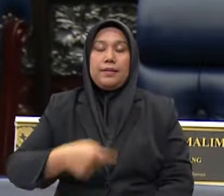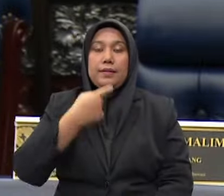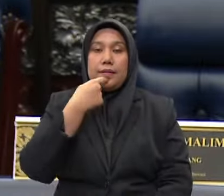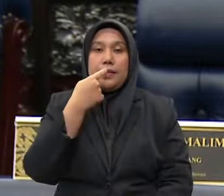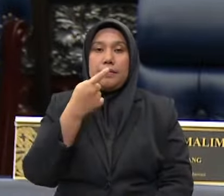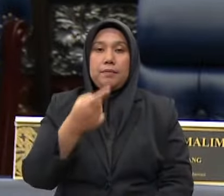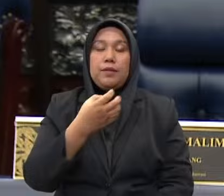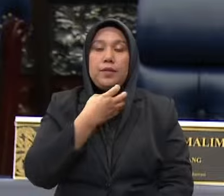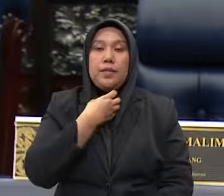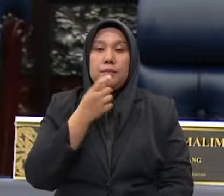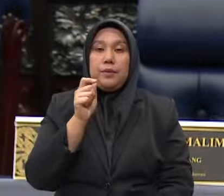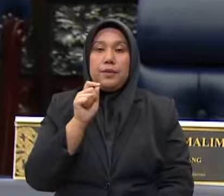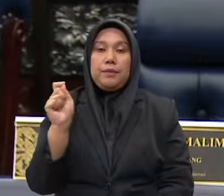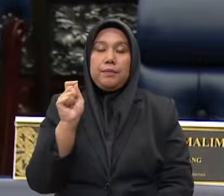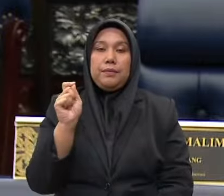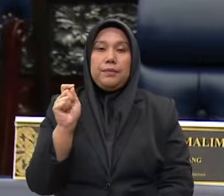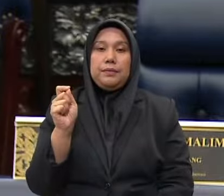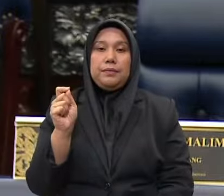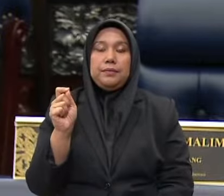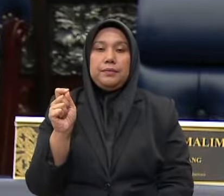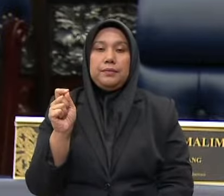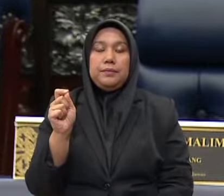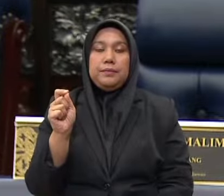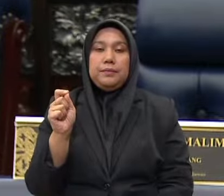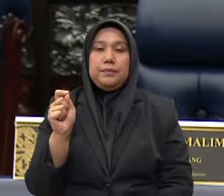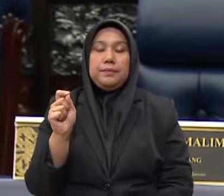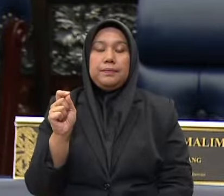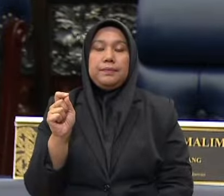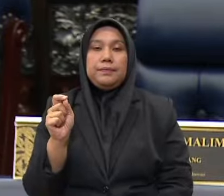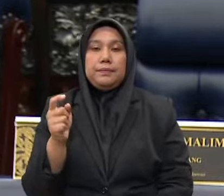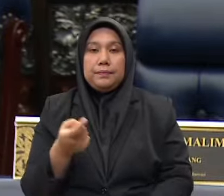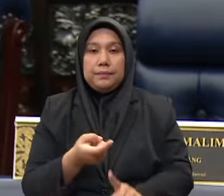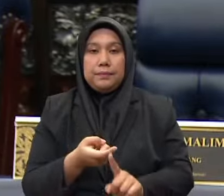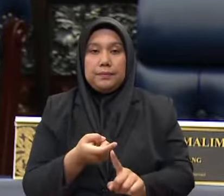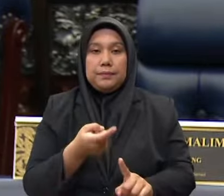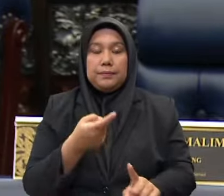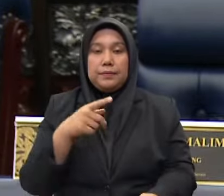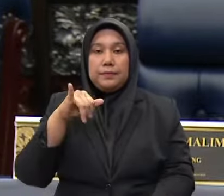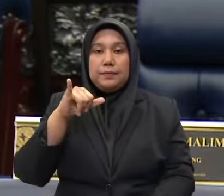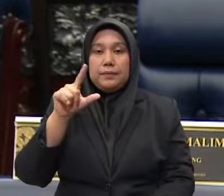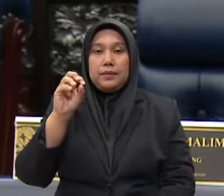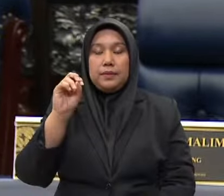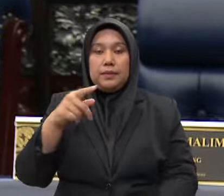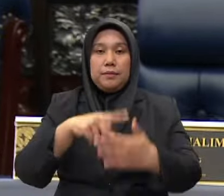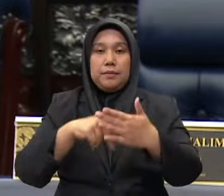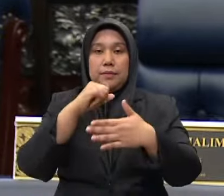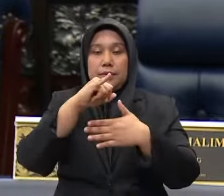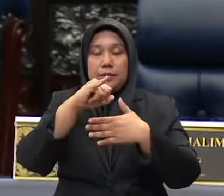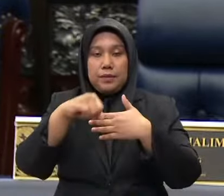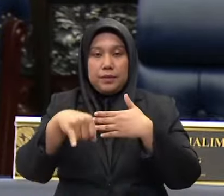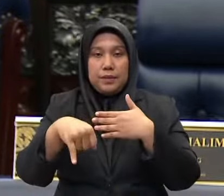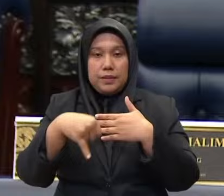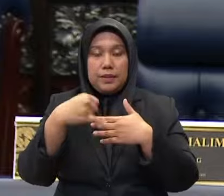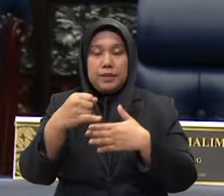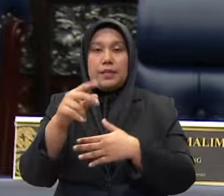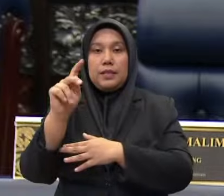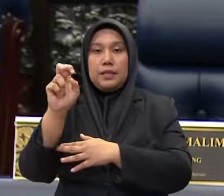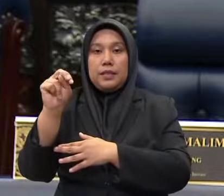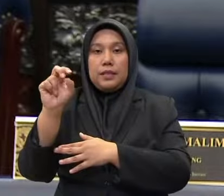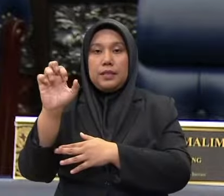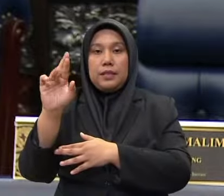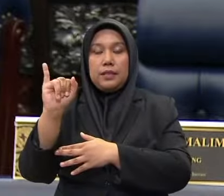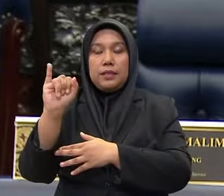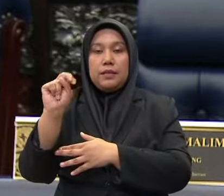oleh IP Timur tersebut yang daripada pilot projek ataupun projek Perintis di kenering ialah